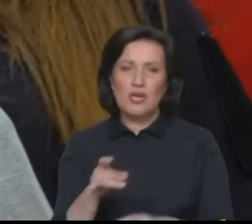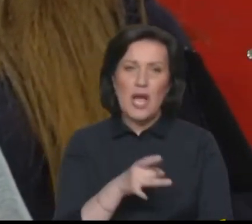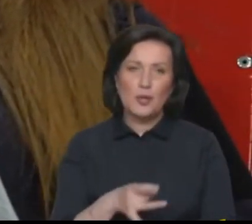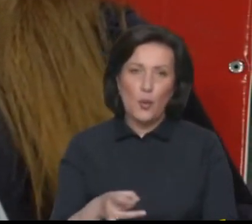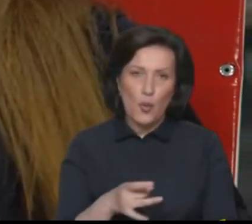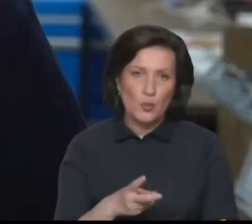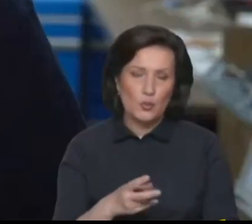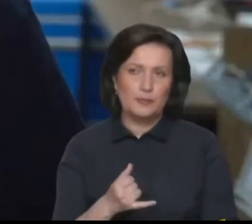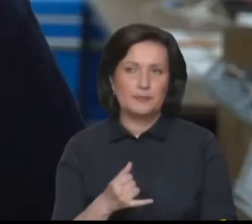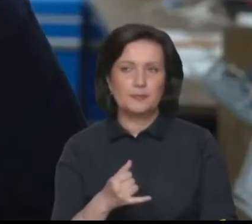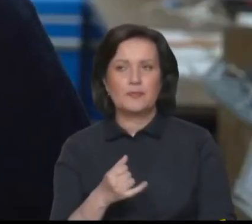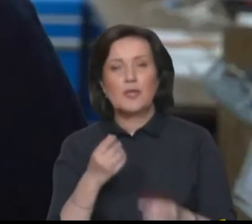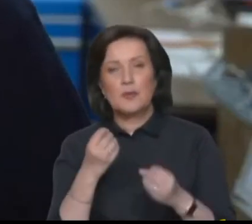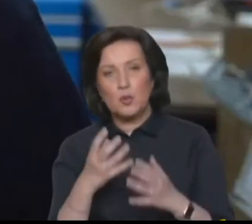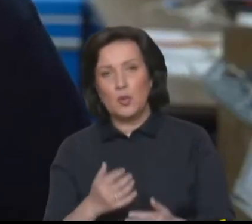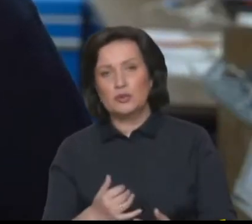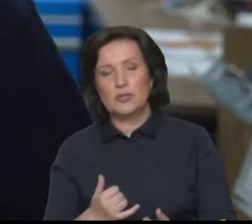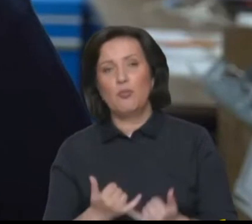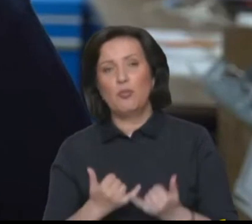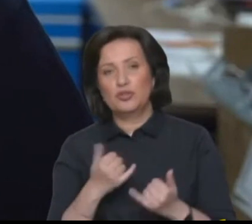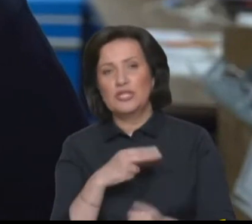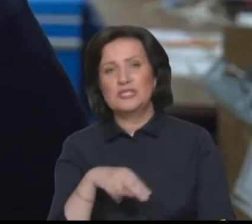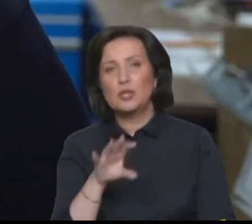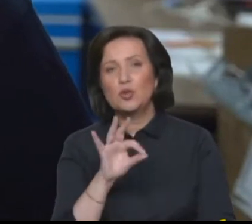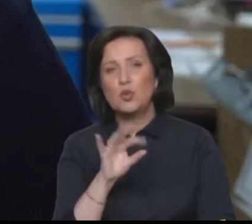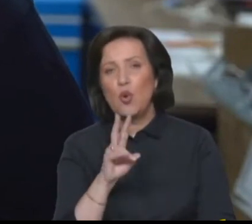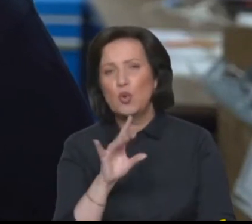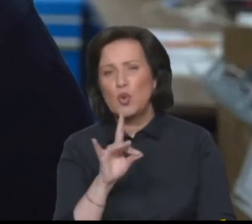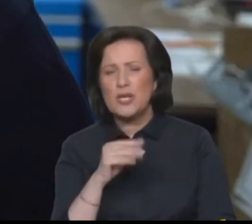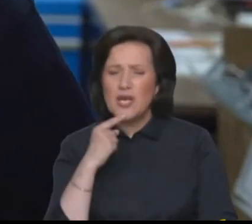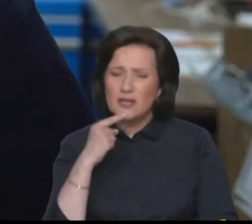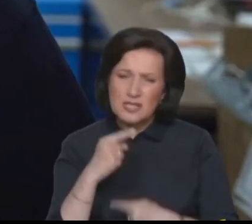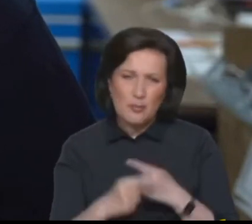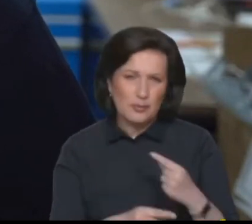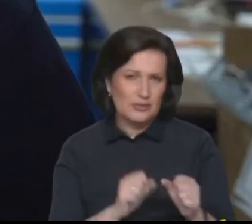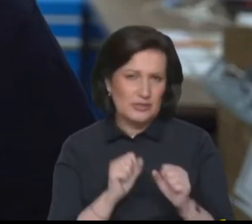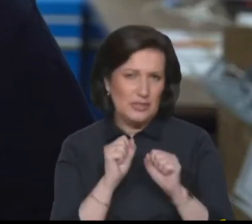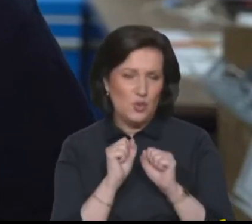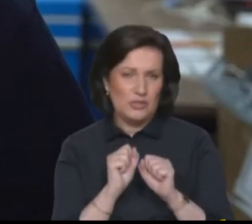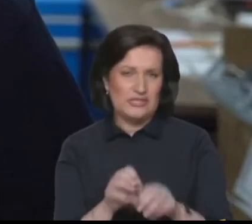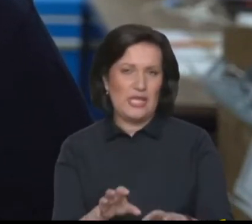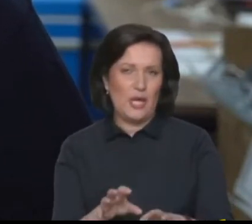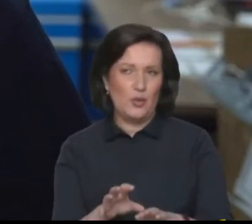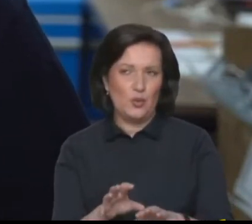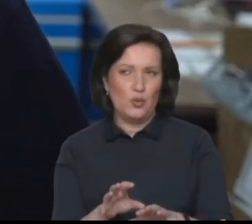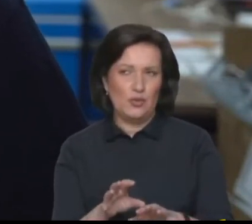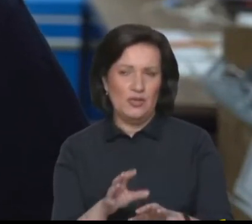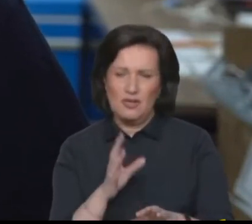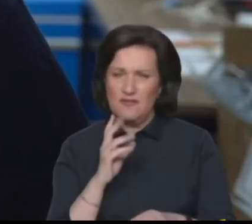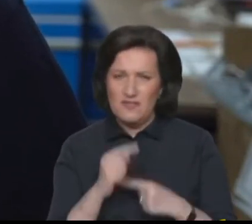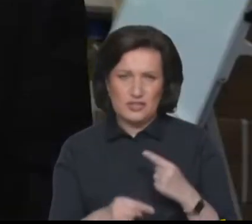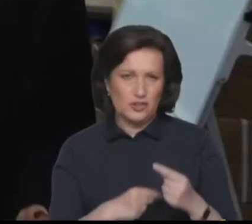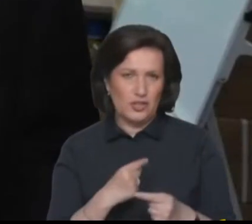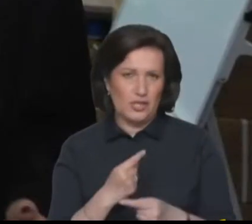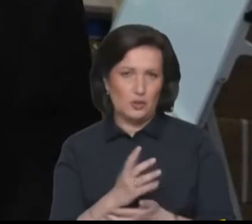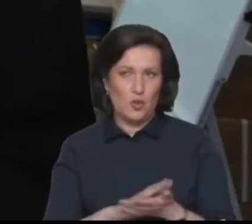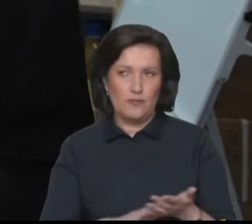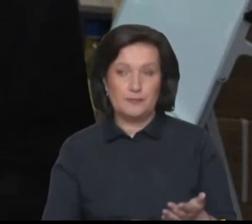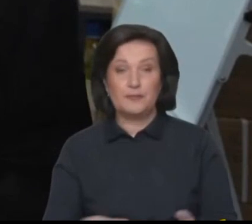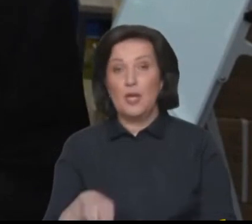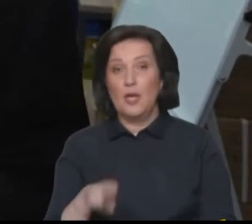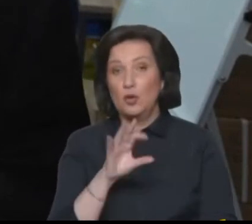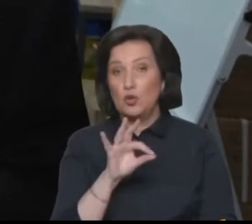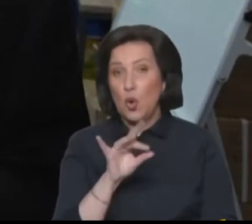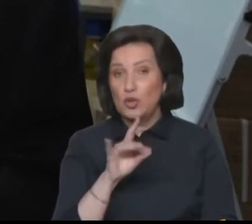району, просто почесні донори, які на постійній основі здають цю зараз донорську кров. Донорами